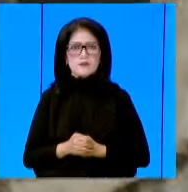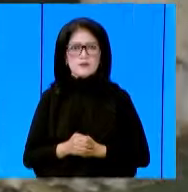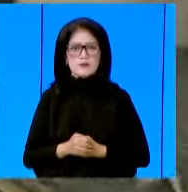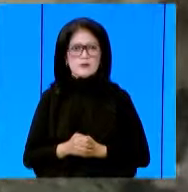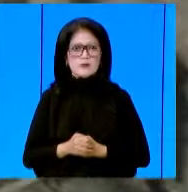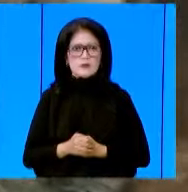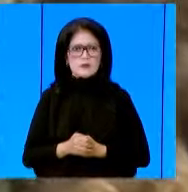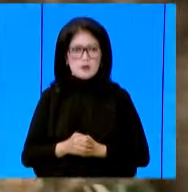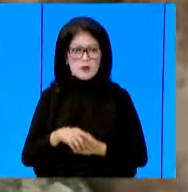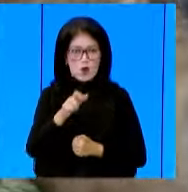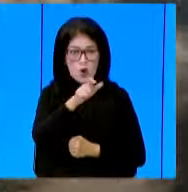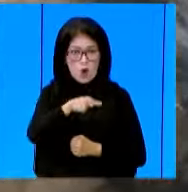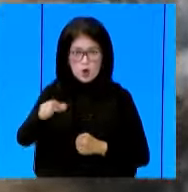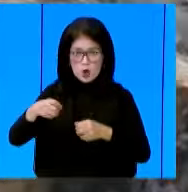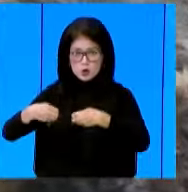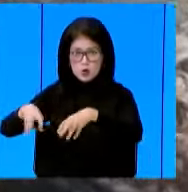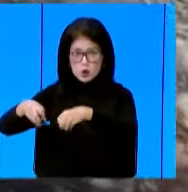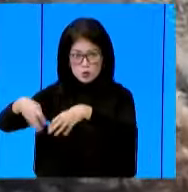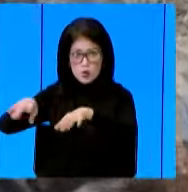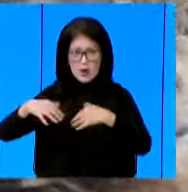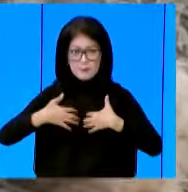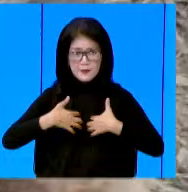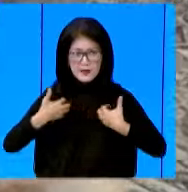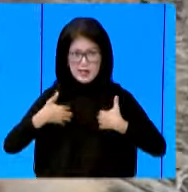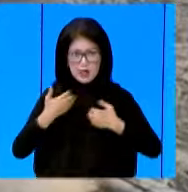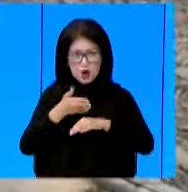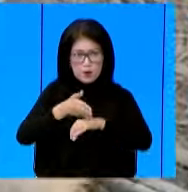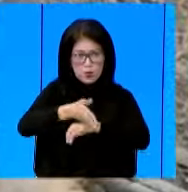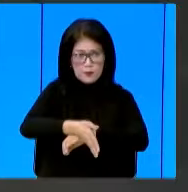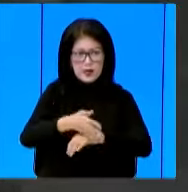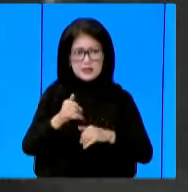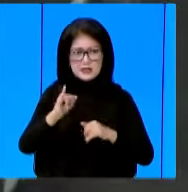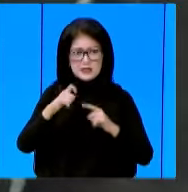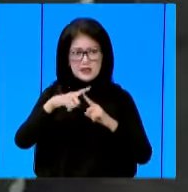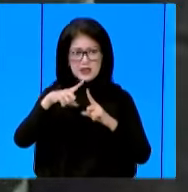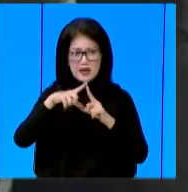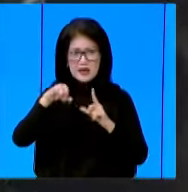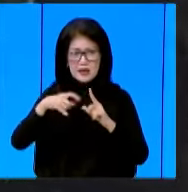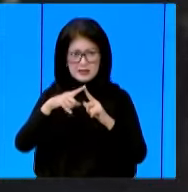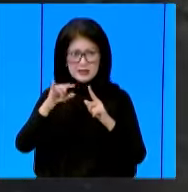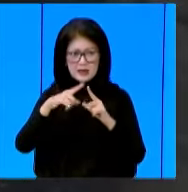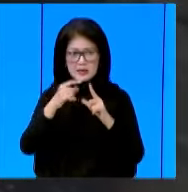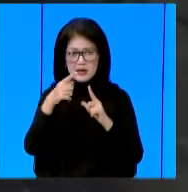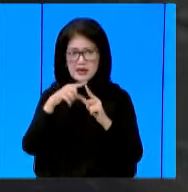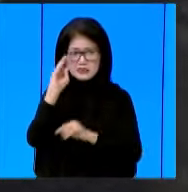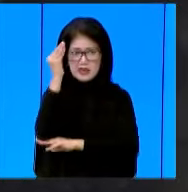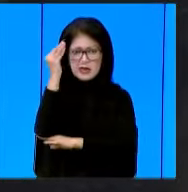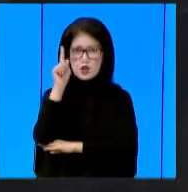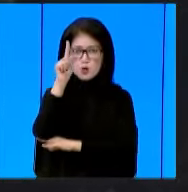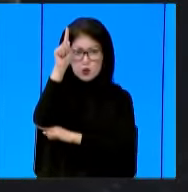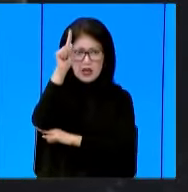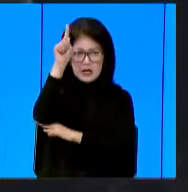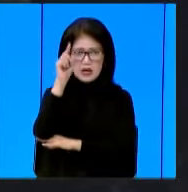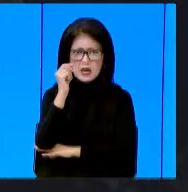Cara unik dilakukan pedagang di lapak penjualan hewan kurban di Jalan Jati Raya, Tanjung Priok, Jakarta Utara. Selain memberikan bonus